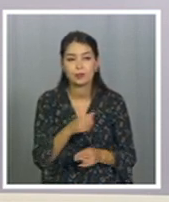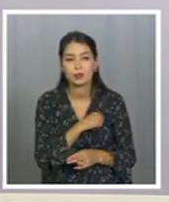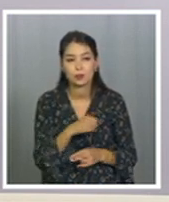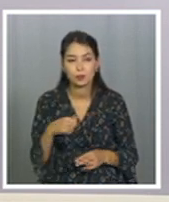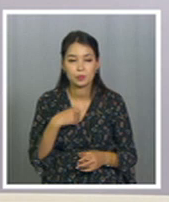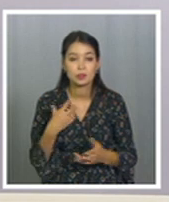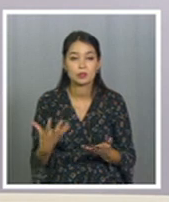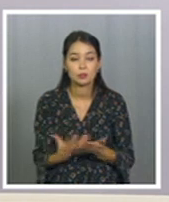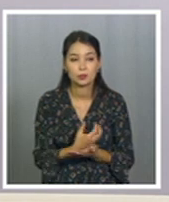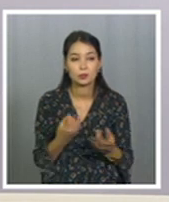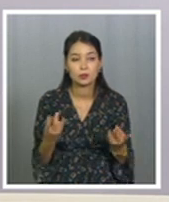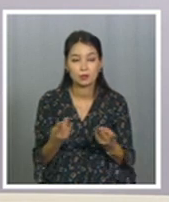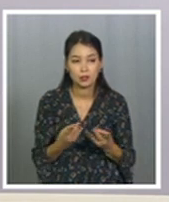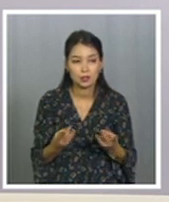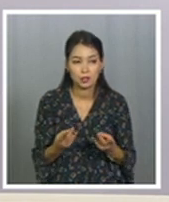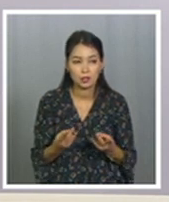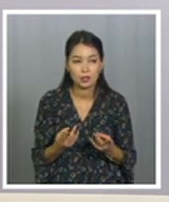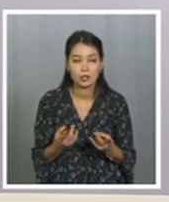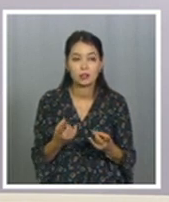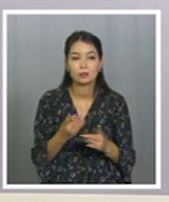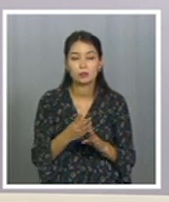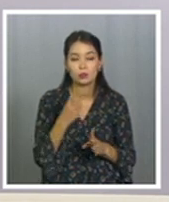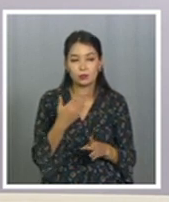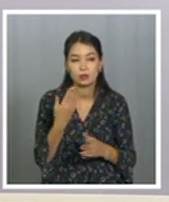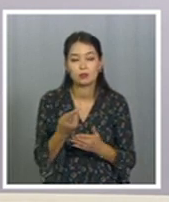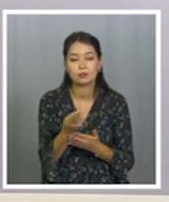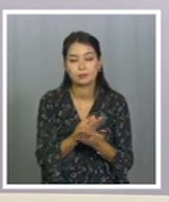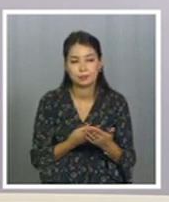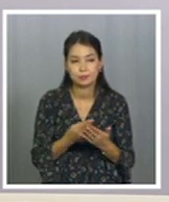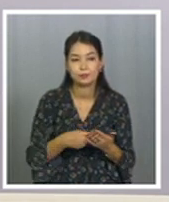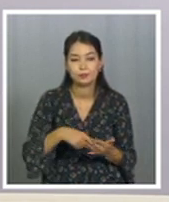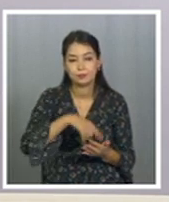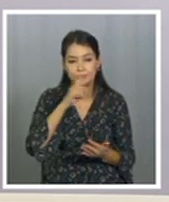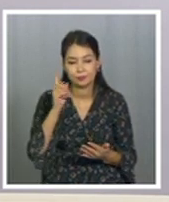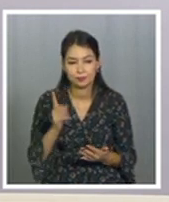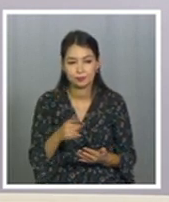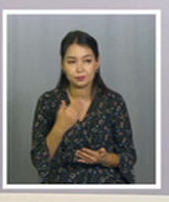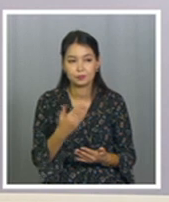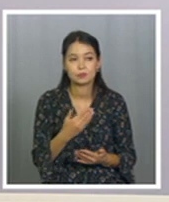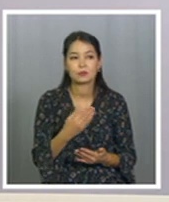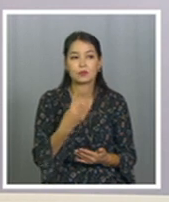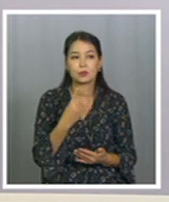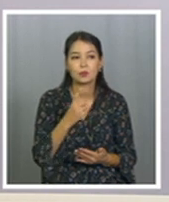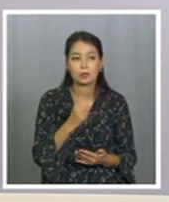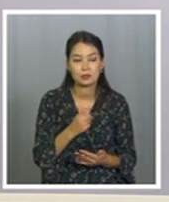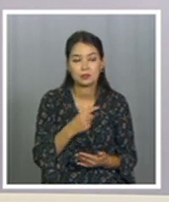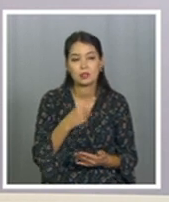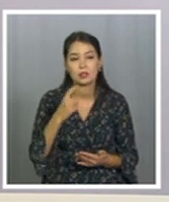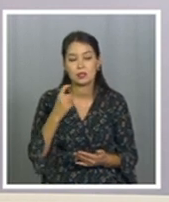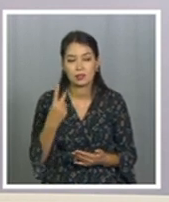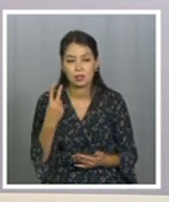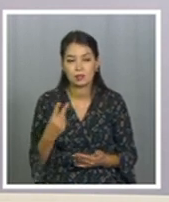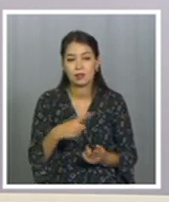керек. Алдымен функцияның графигін салайық. 4x азайтылған x квадрат